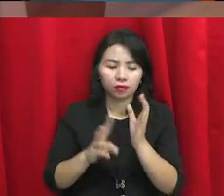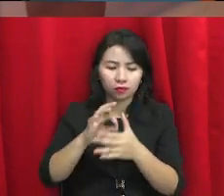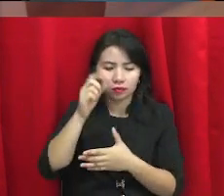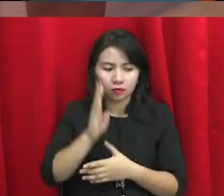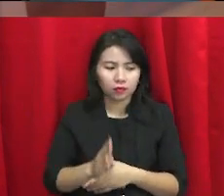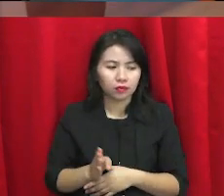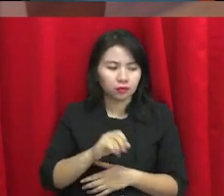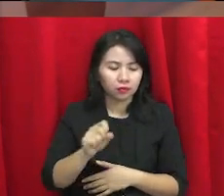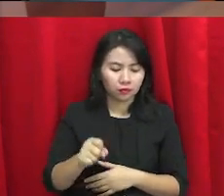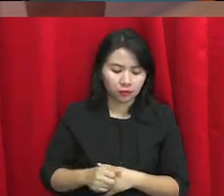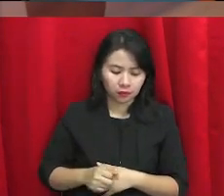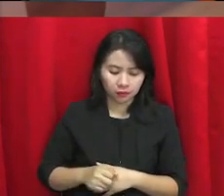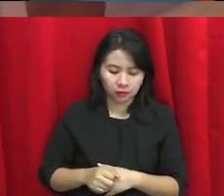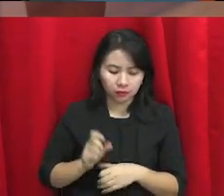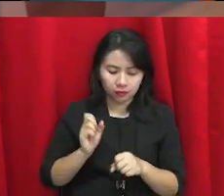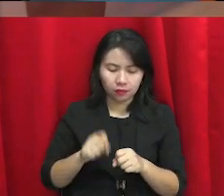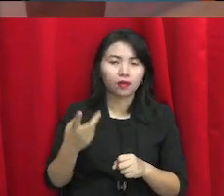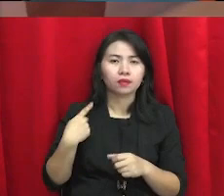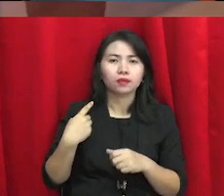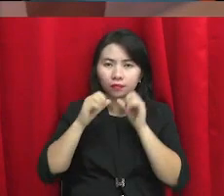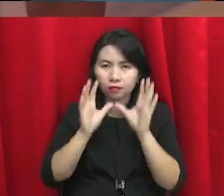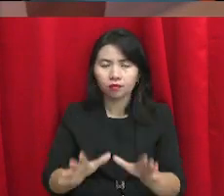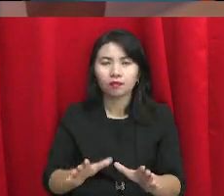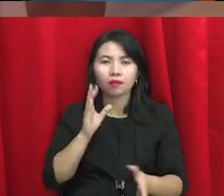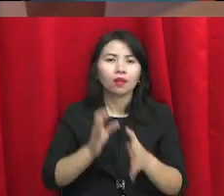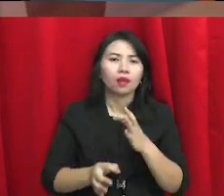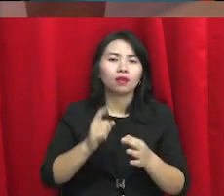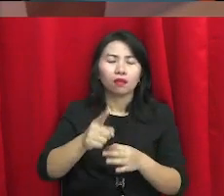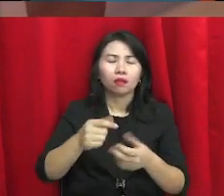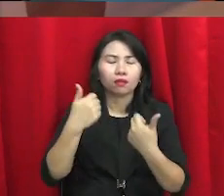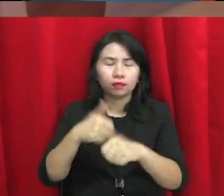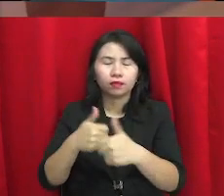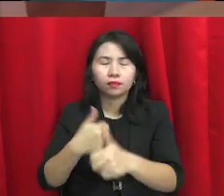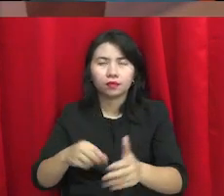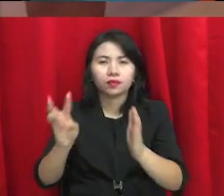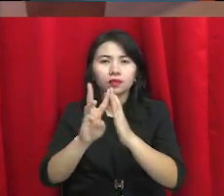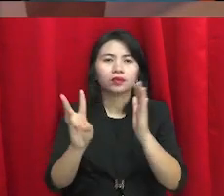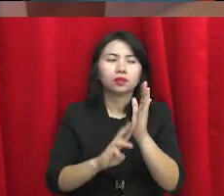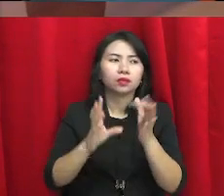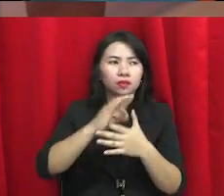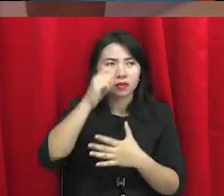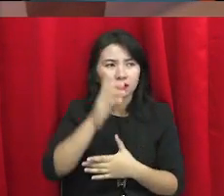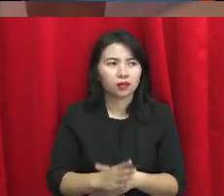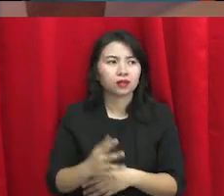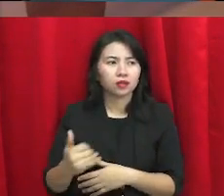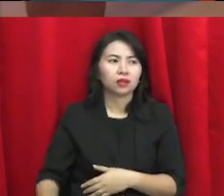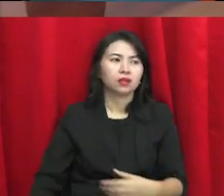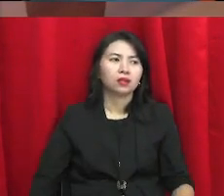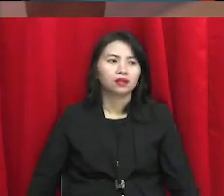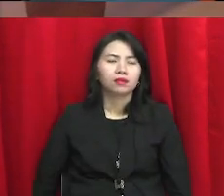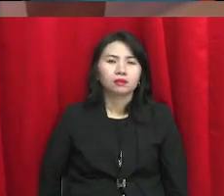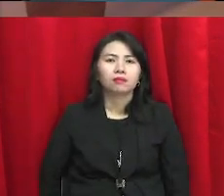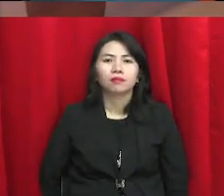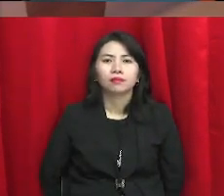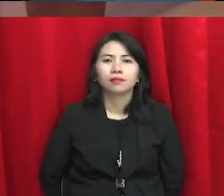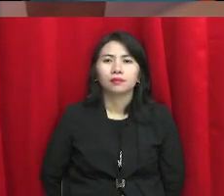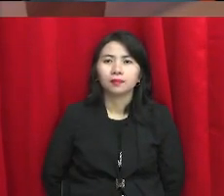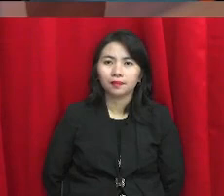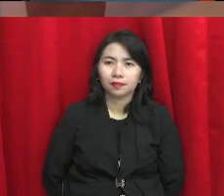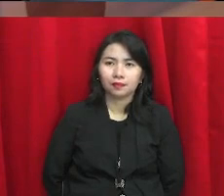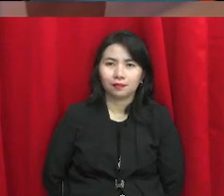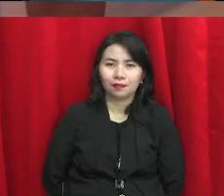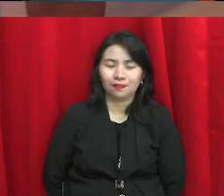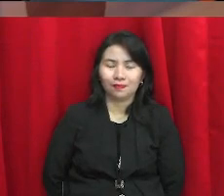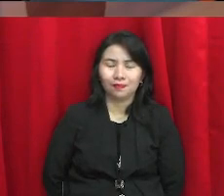ang sinasabi ko. Kaya may blessing talaga pagkasinunod mo yung will ng Diyos. We're just talking precisely dito sa will pa ng Diyos po ito.